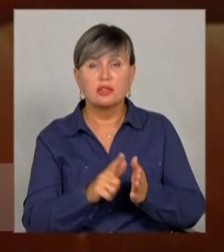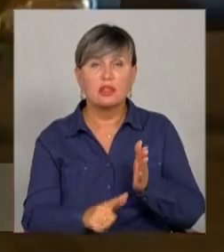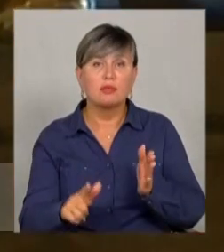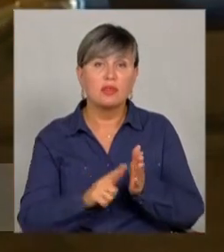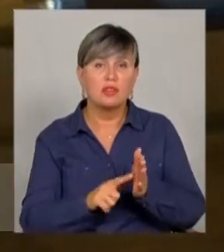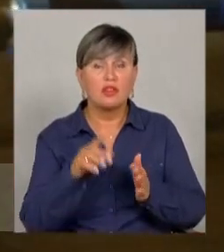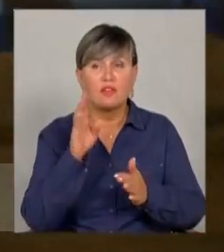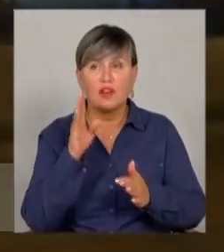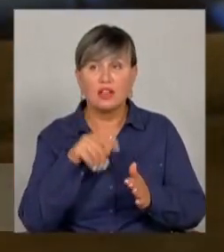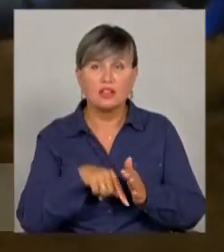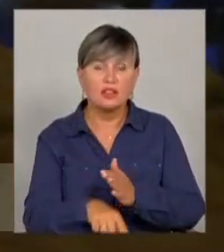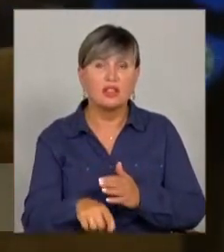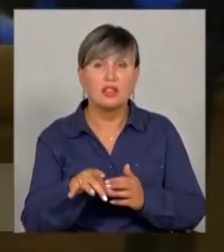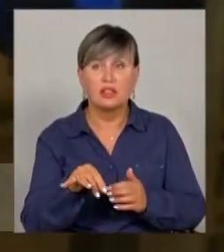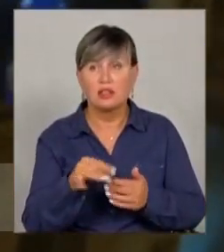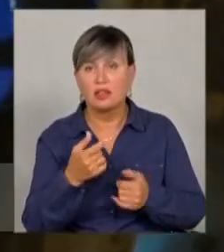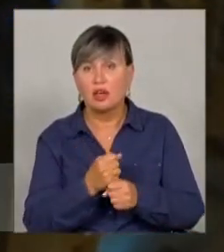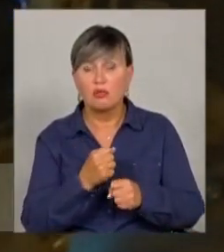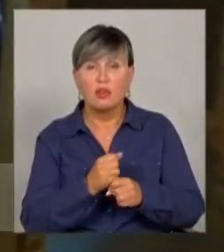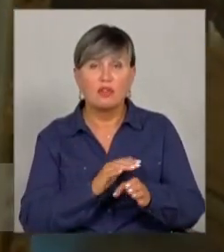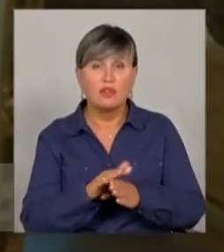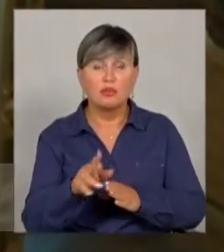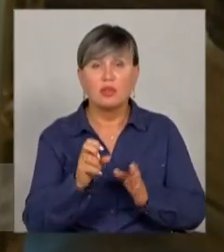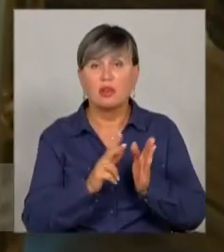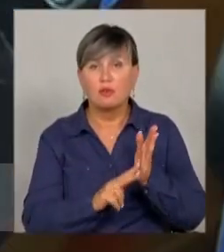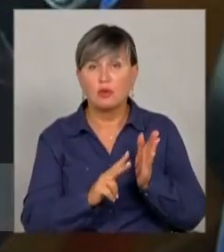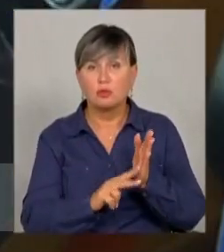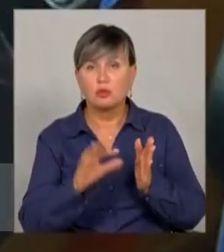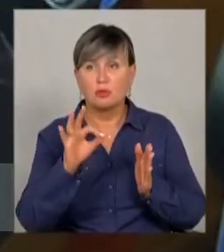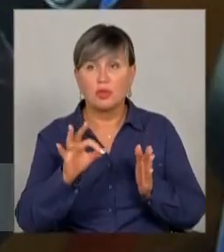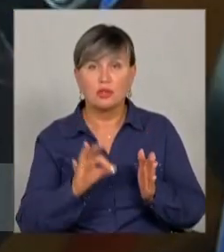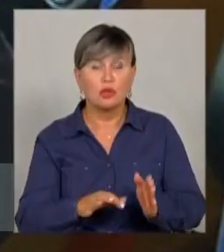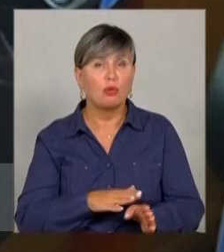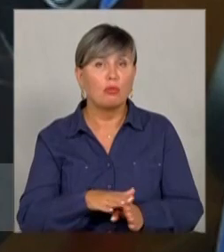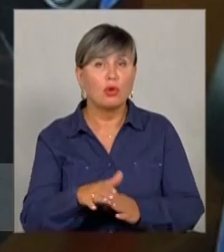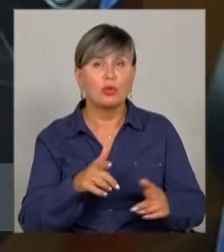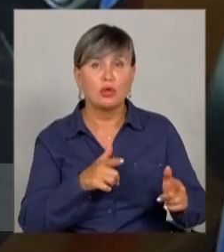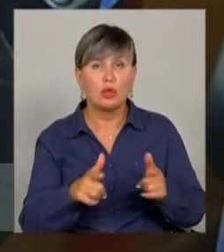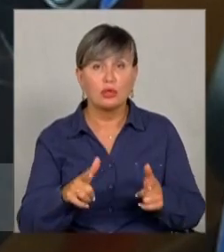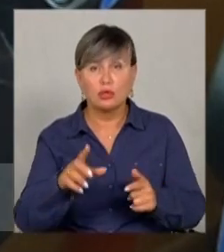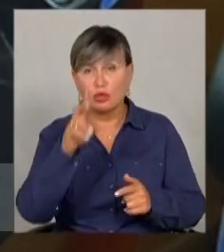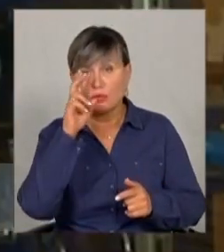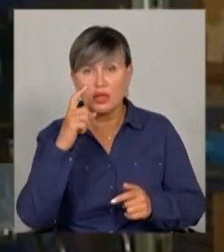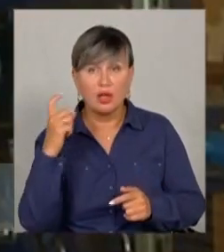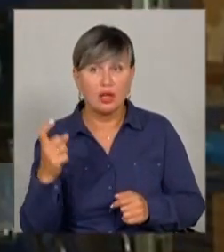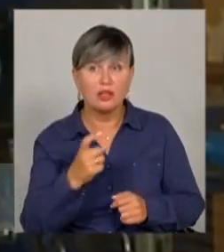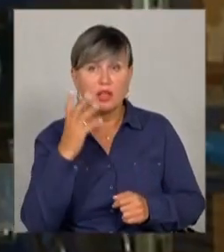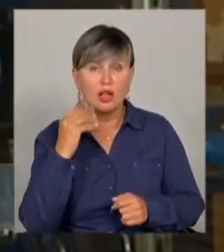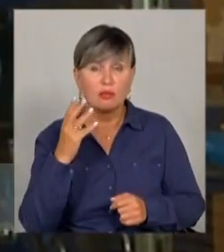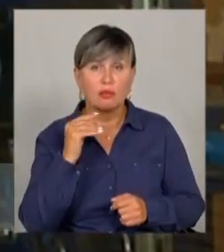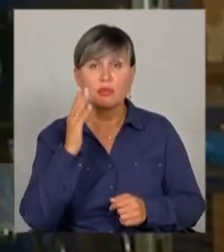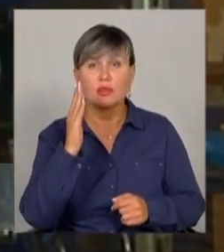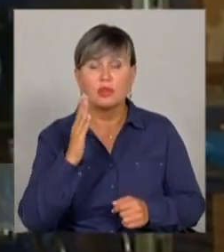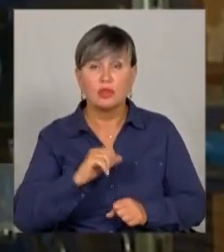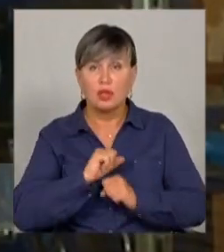77%, по водоснабжению и водоотведению работы выполнены на 80%. Полная готовность коммунального хозяйства Алматы к предстоящему